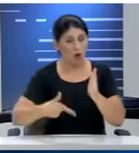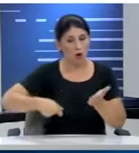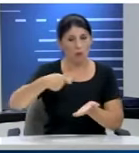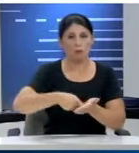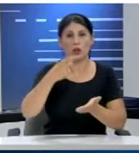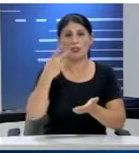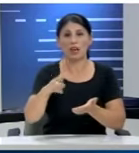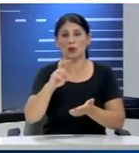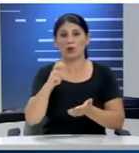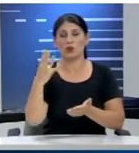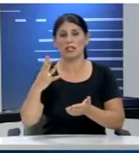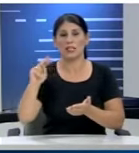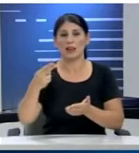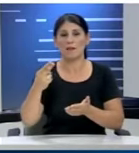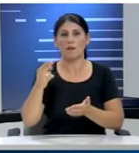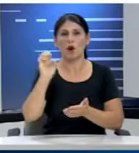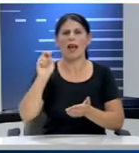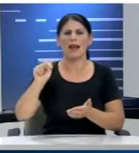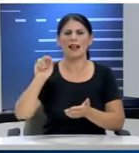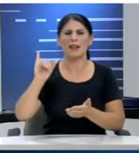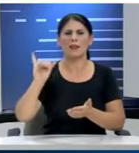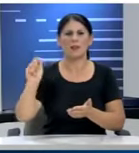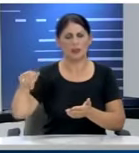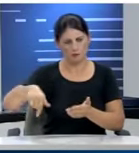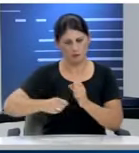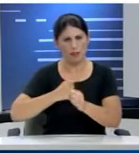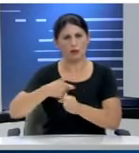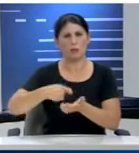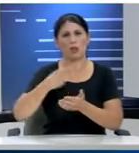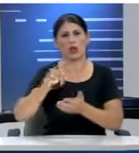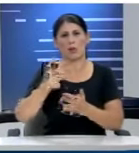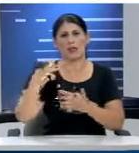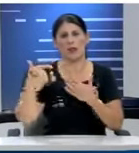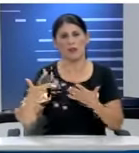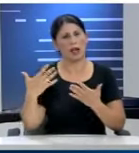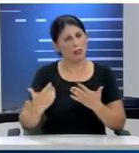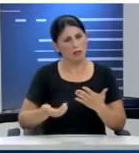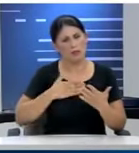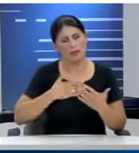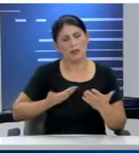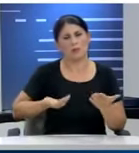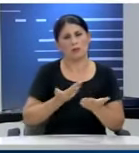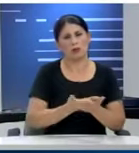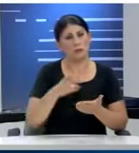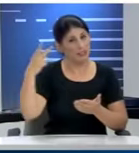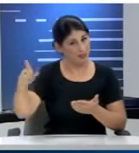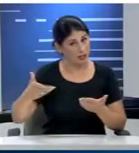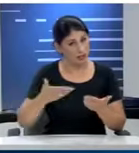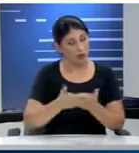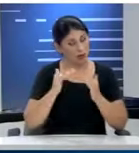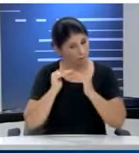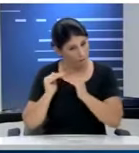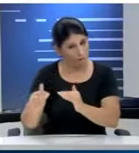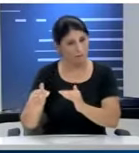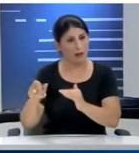πληρώνει 224 ευρώ έμφυα, φέτος θα πληρώσει 157. Θα έχει όντως με τη δική μας πρόταση και με τη δική σας, αφού το